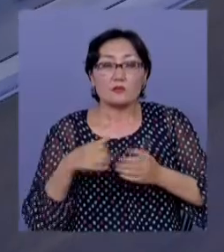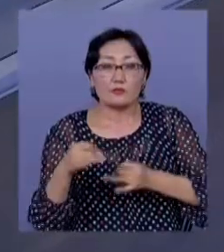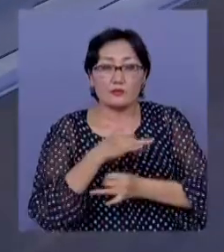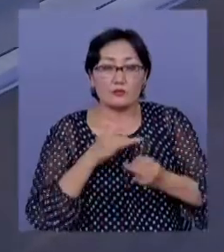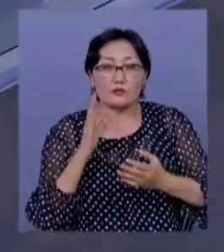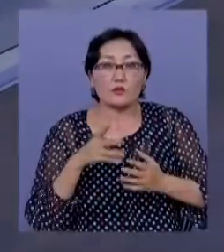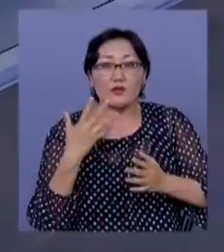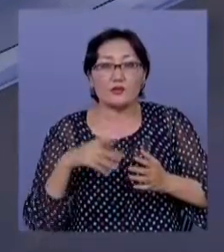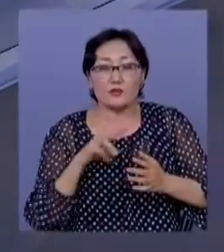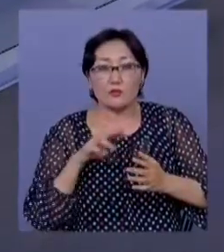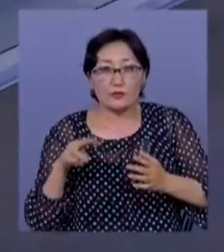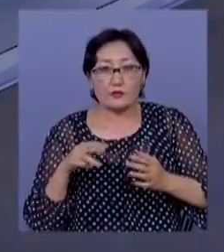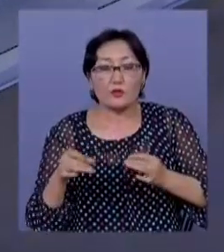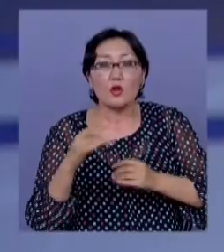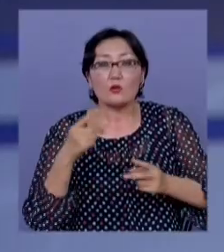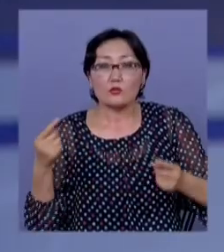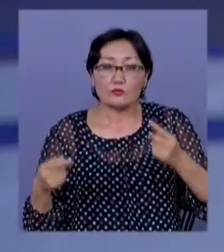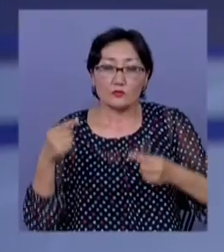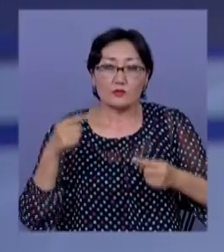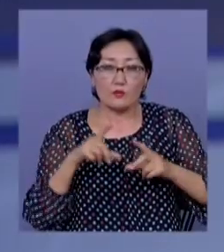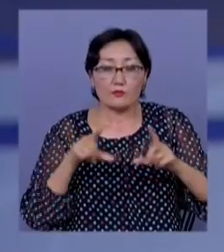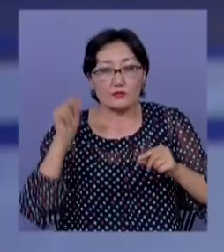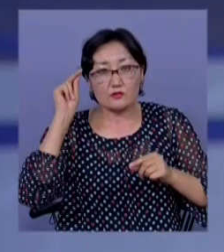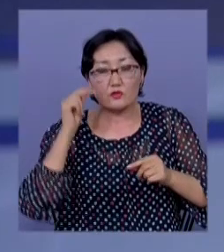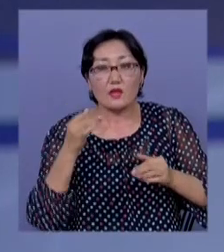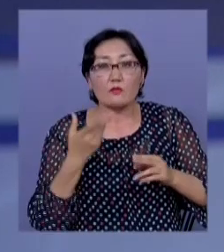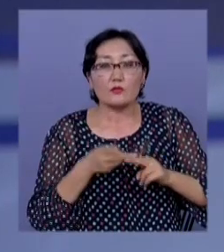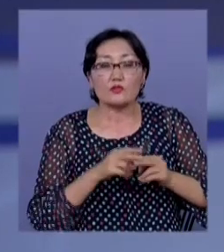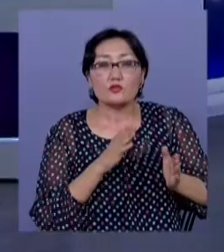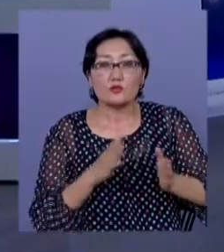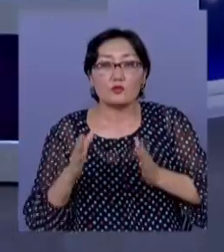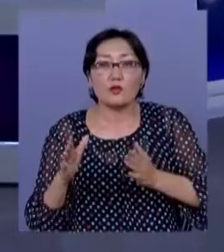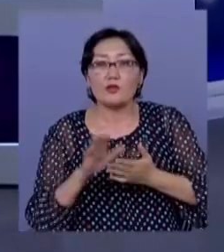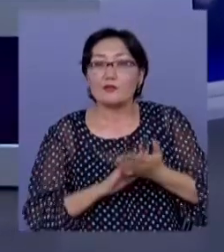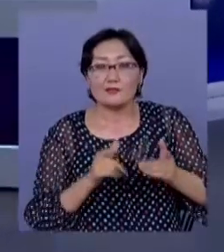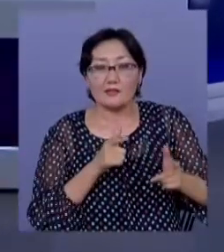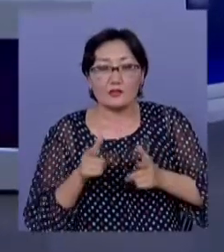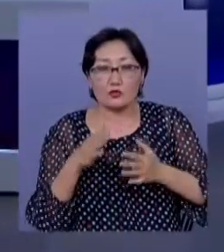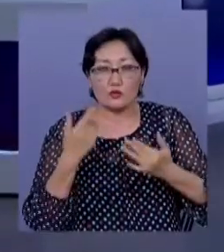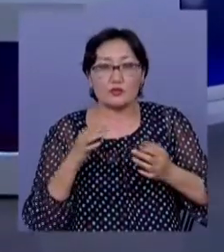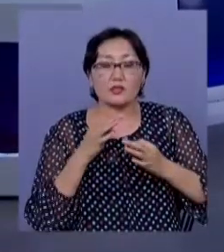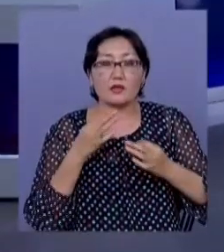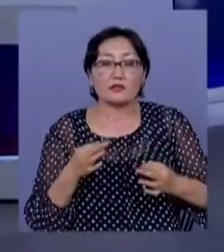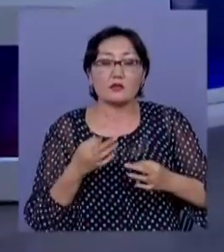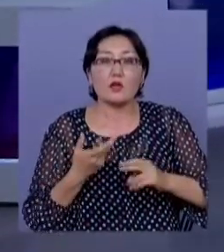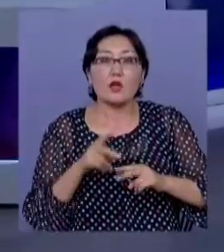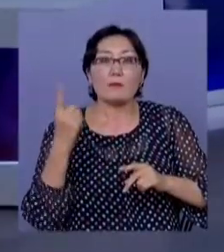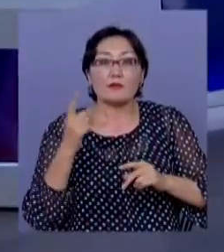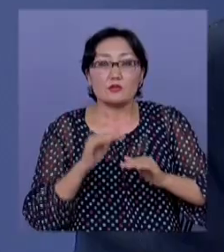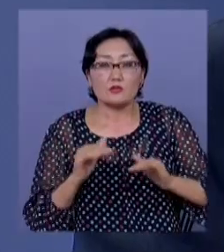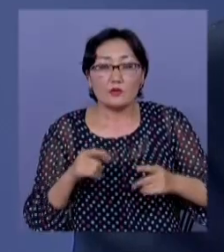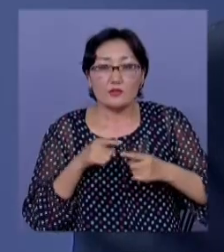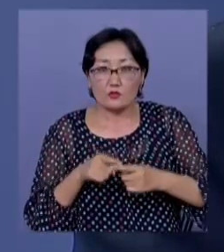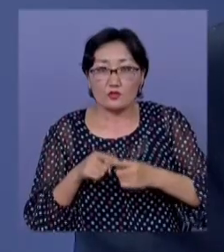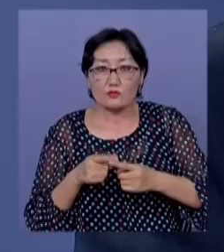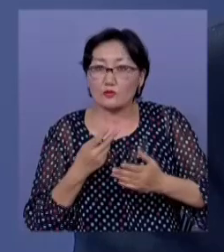50 минут бойы ой жарыстырған қос тарап мектептердің бұл жүйені енгізуге түк дайындығы жоқ екендігін ашық айтты. Десе де бірі оқушының еден